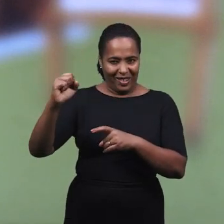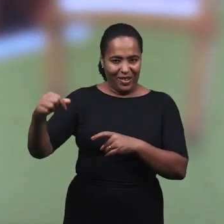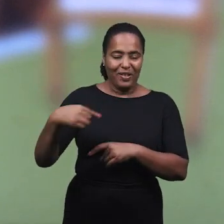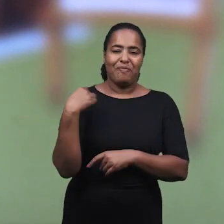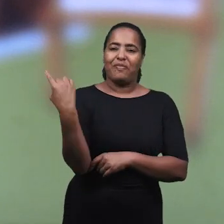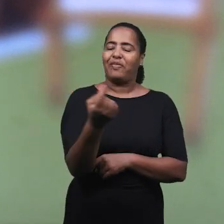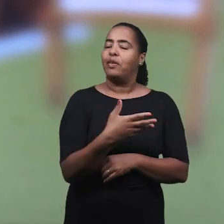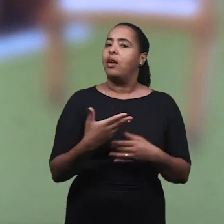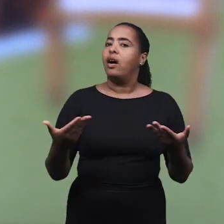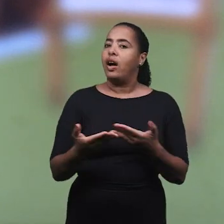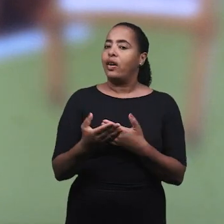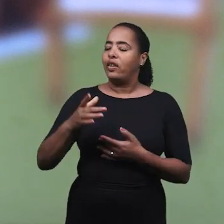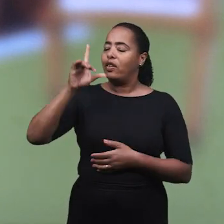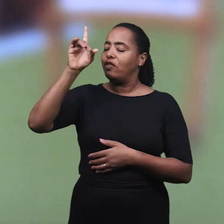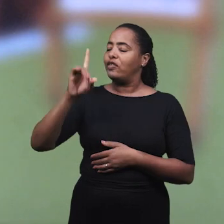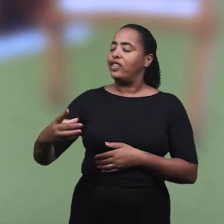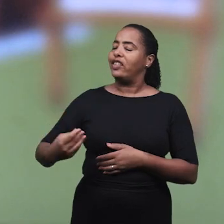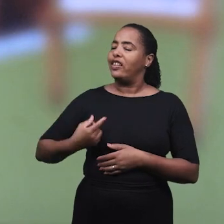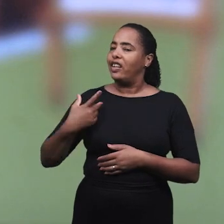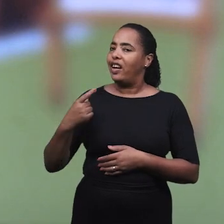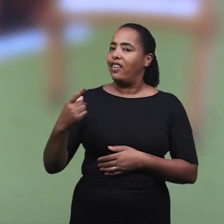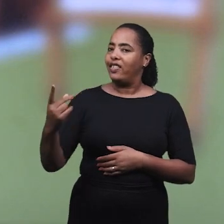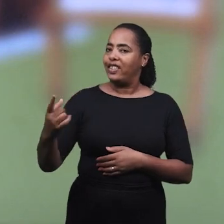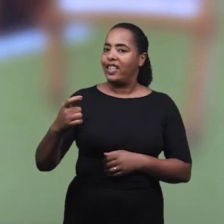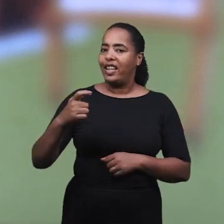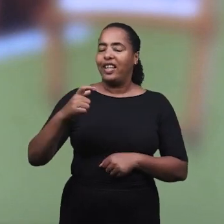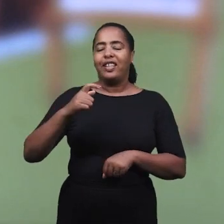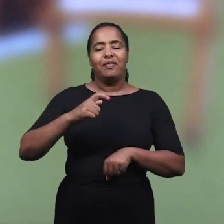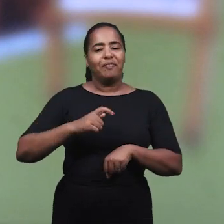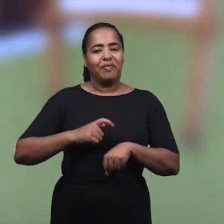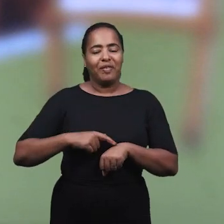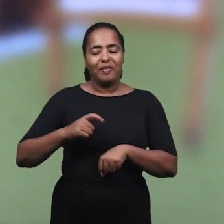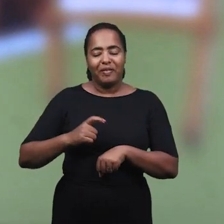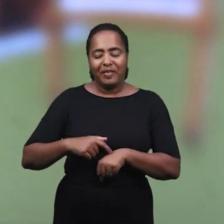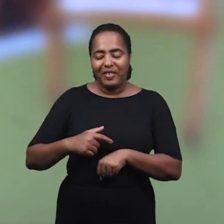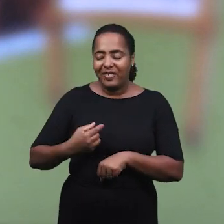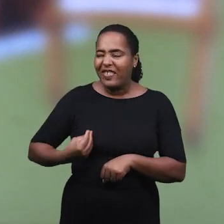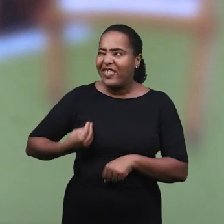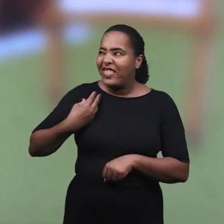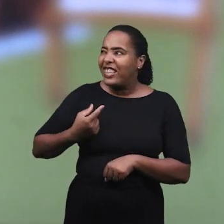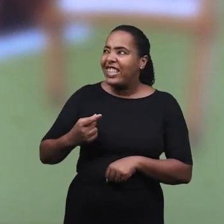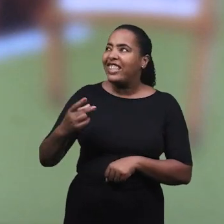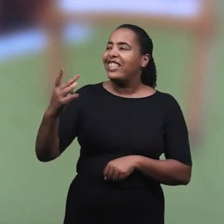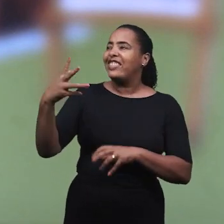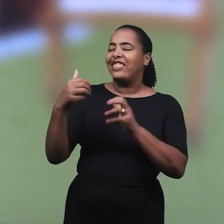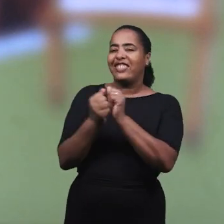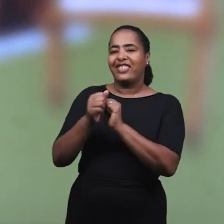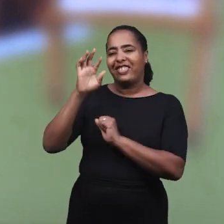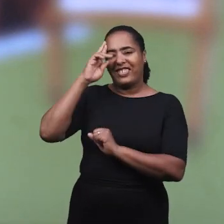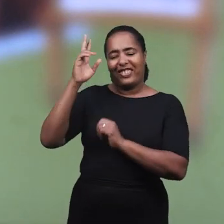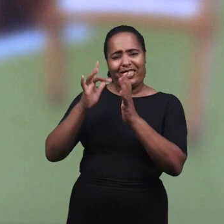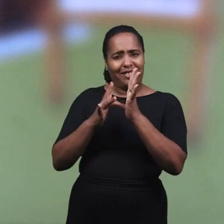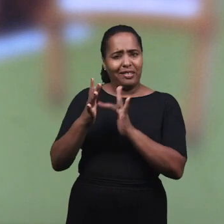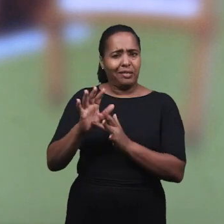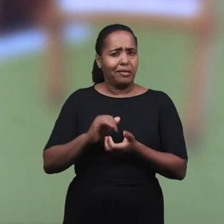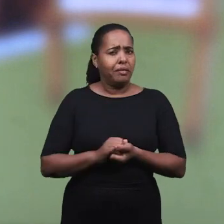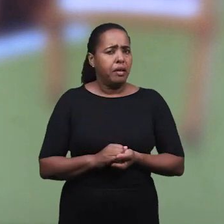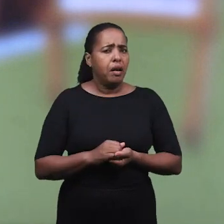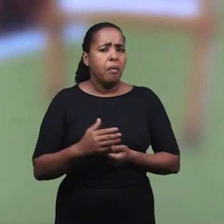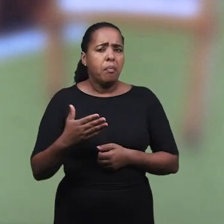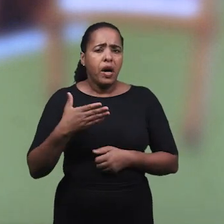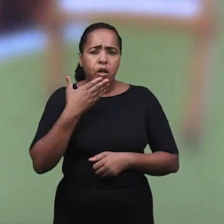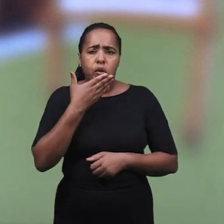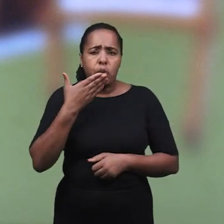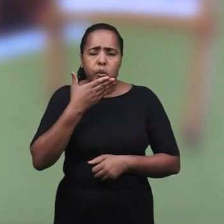pour nous. Maintenant, nous avons droit à la vie éternelle. Nous allons vivre éternellement avec le Seigneur.